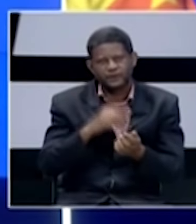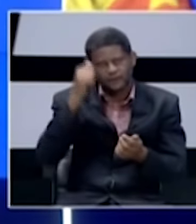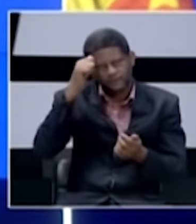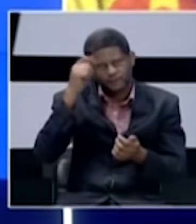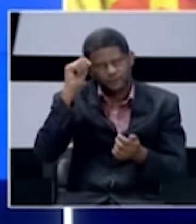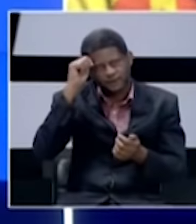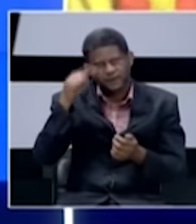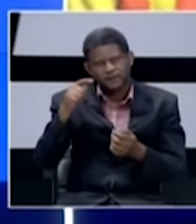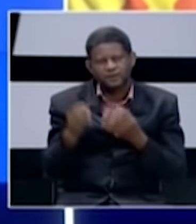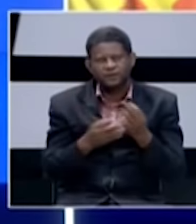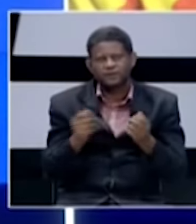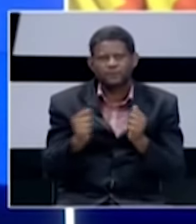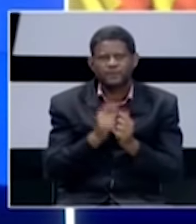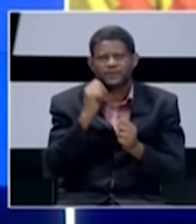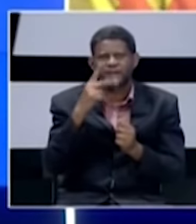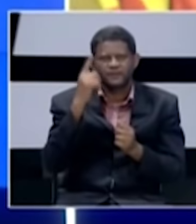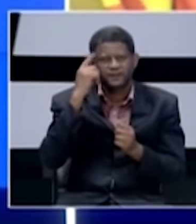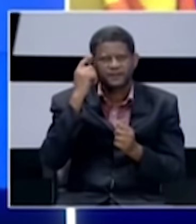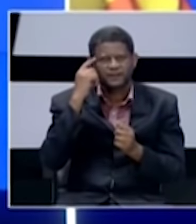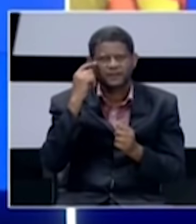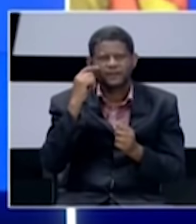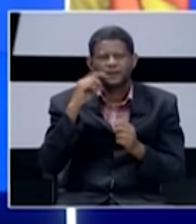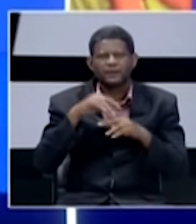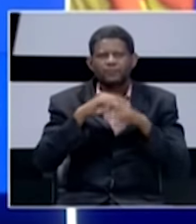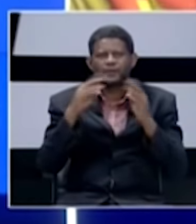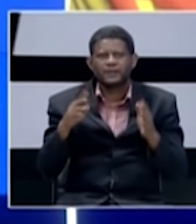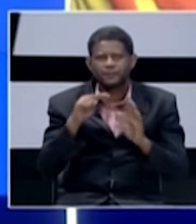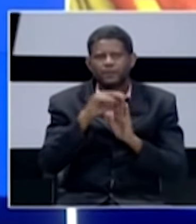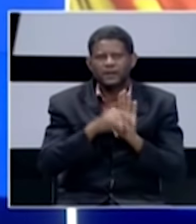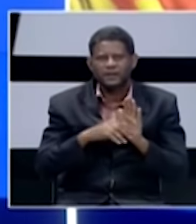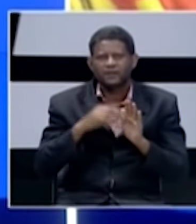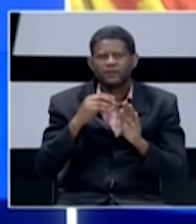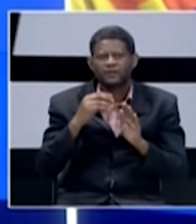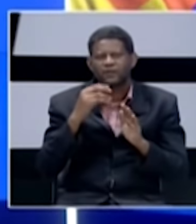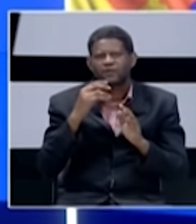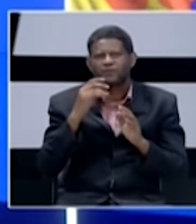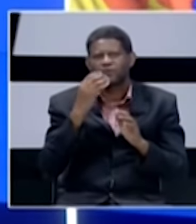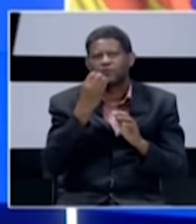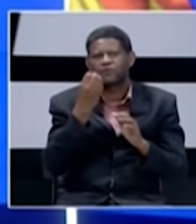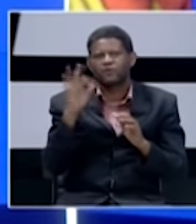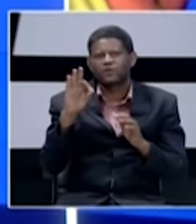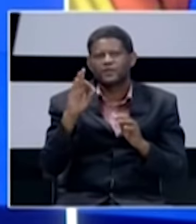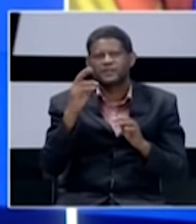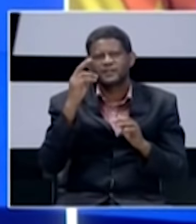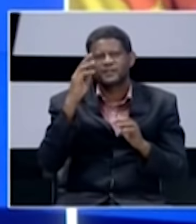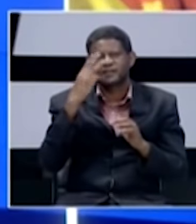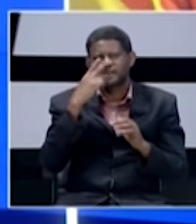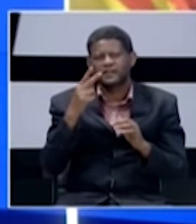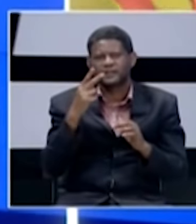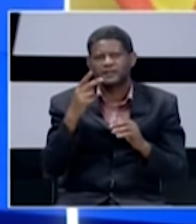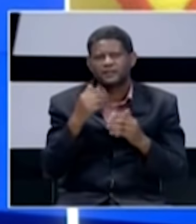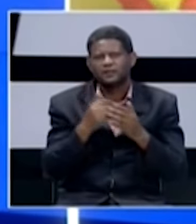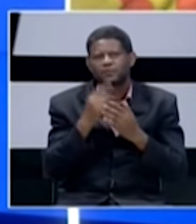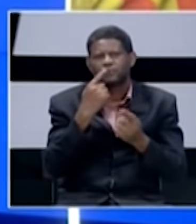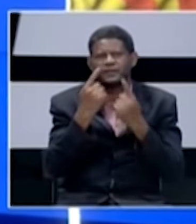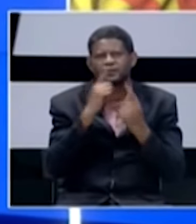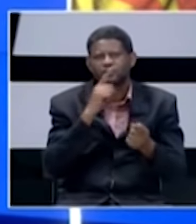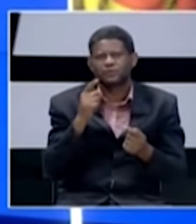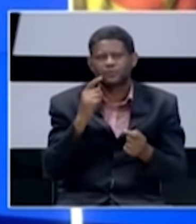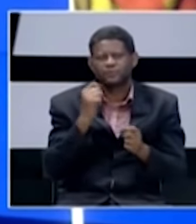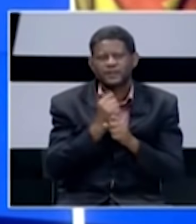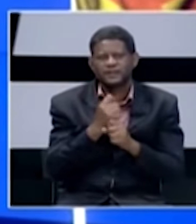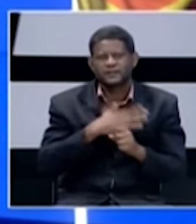ምስ ቴሌቭዥን ትግራይ መደብ መቐለ ፎርሳይት ኣብ ዝገበርዎ ቃለ መሕትት እዩ መሳርሕትና ሃይሊ ምክኤል ገሰሰ